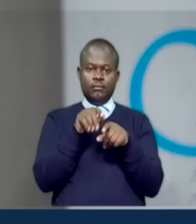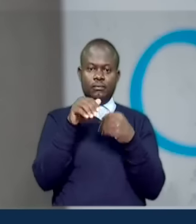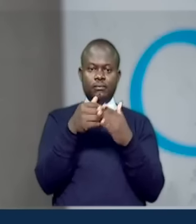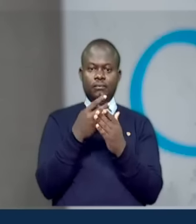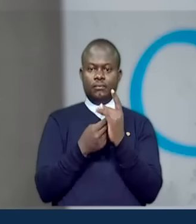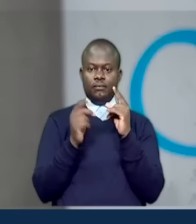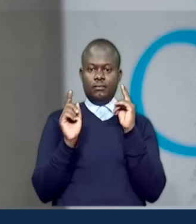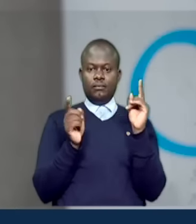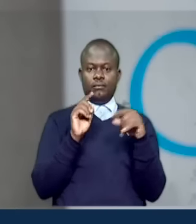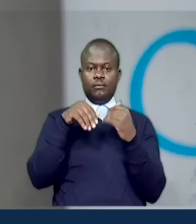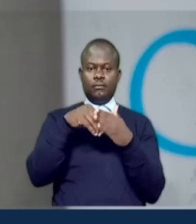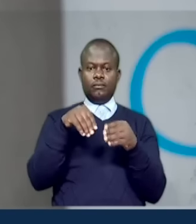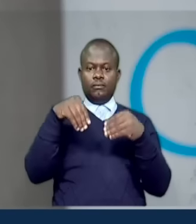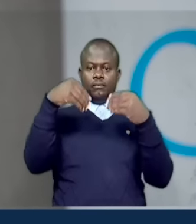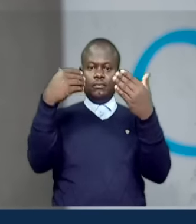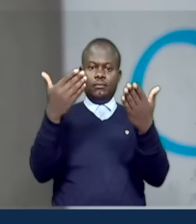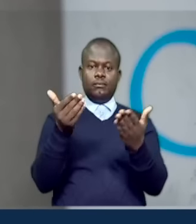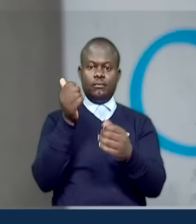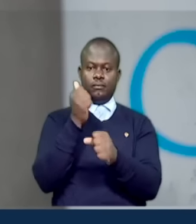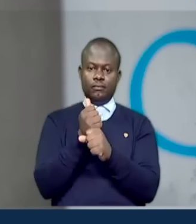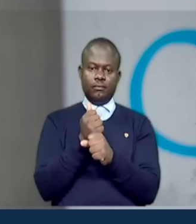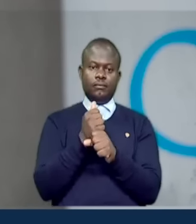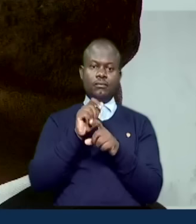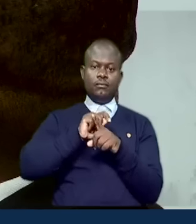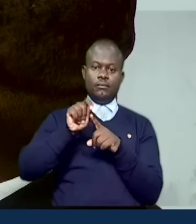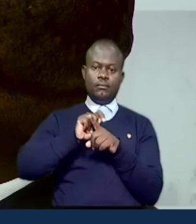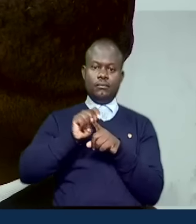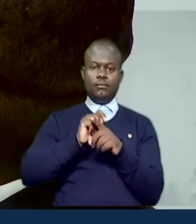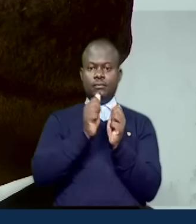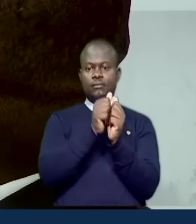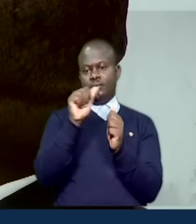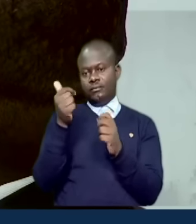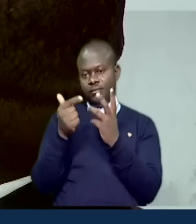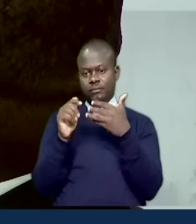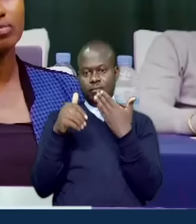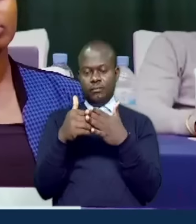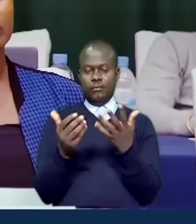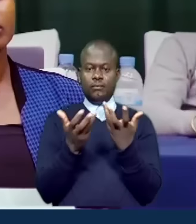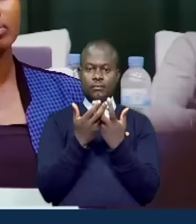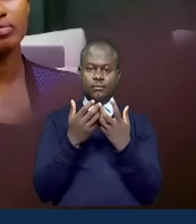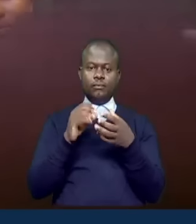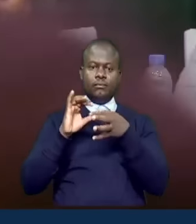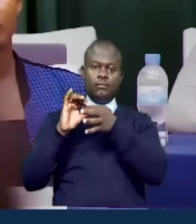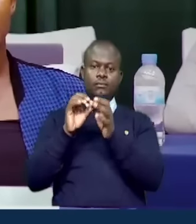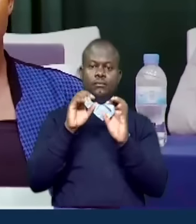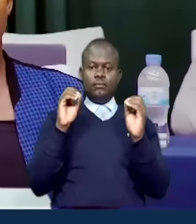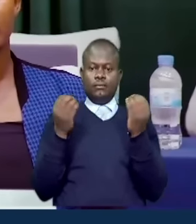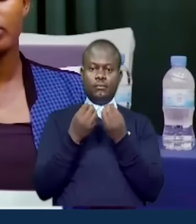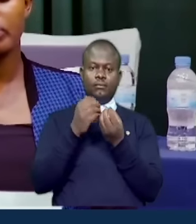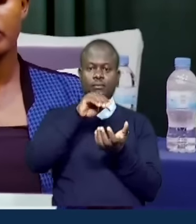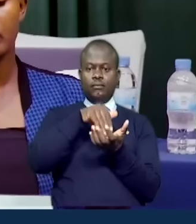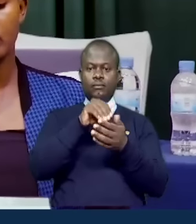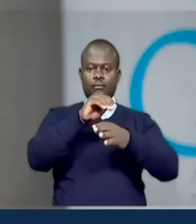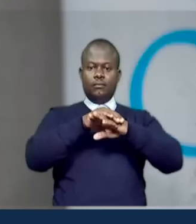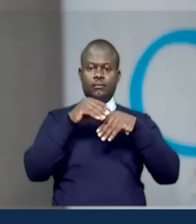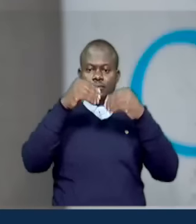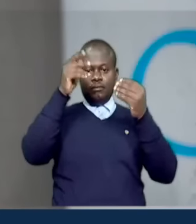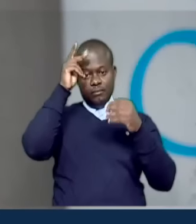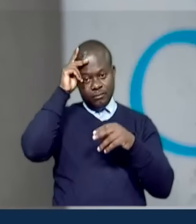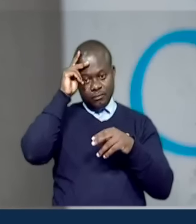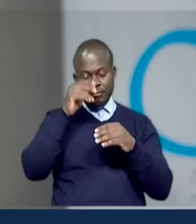zombi mu mitangire y'akazi, amahugurwa n'ibindi. Binyuze kandi mu bufatanye bw'uyu muryango n'ikigo cy'Ubwongereza gitanga ubumenyi mu